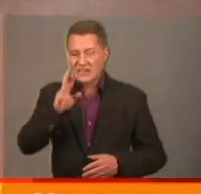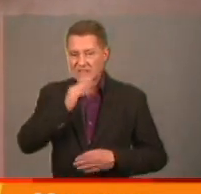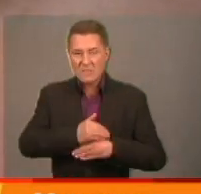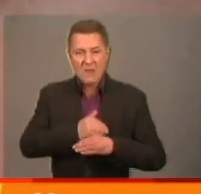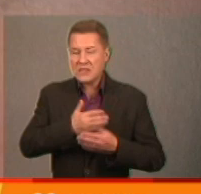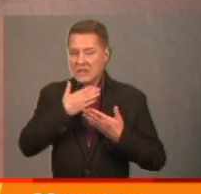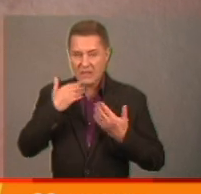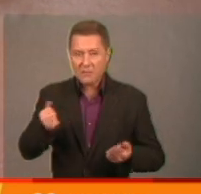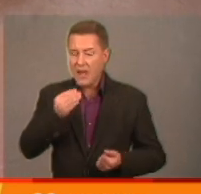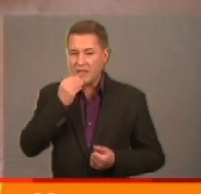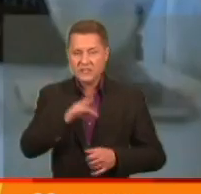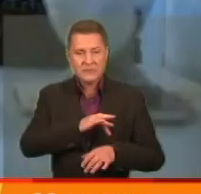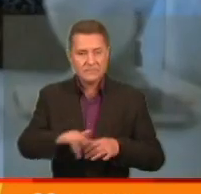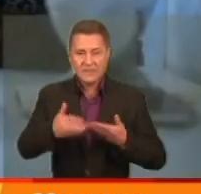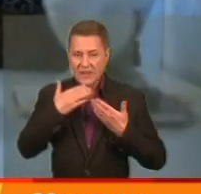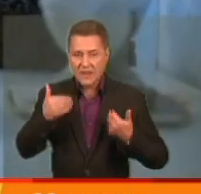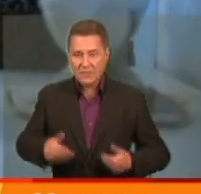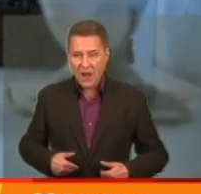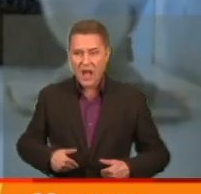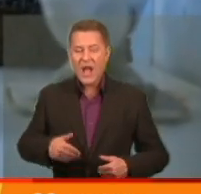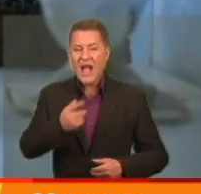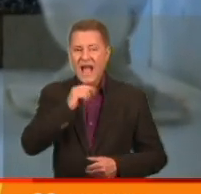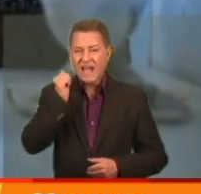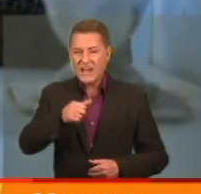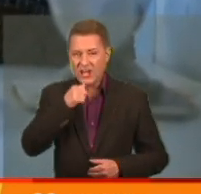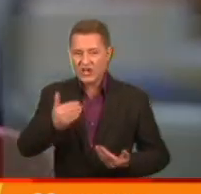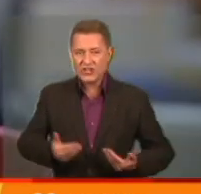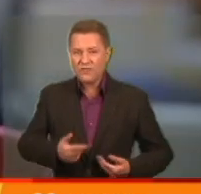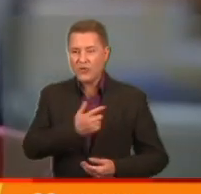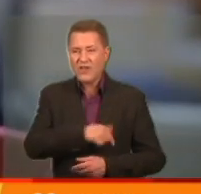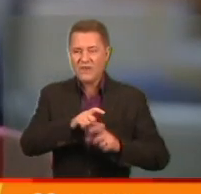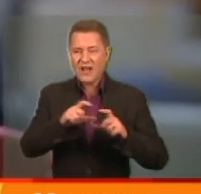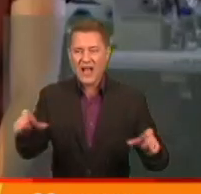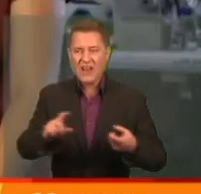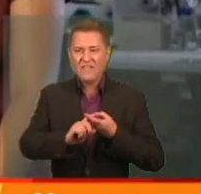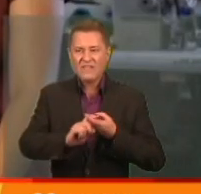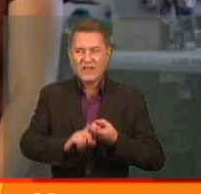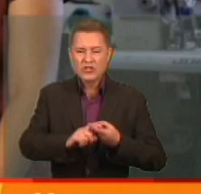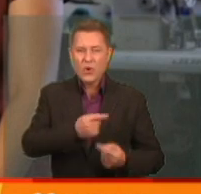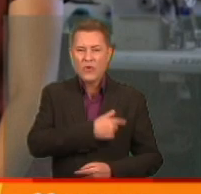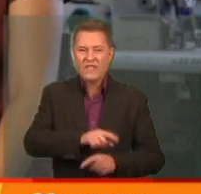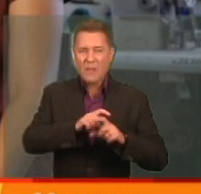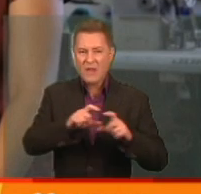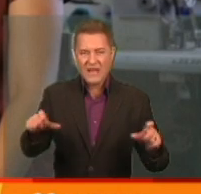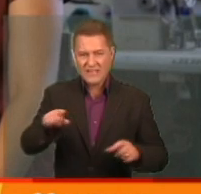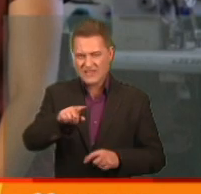купити нема за що. Рік з донькою живуть у лікарні. Інфекційна лікарня, вони знали,